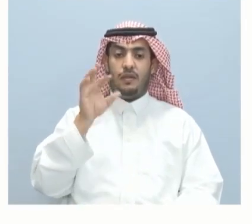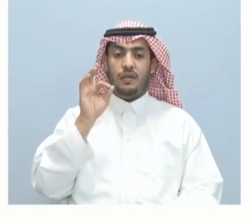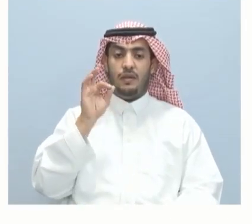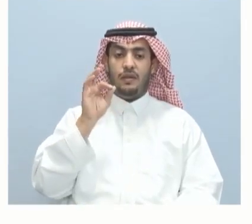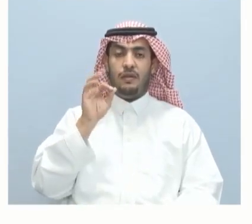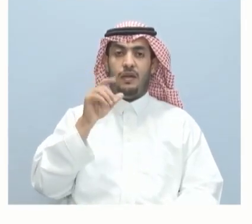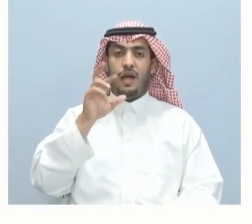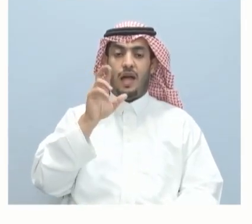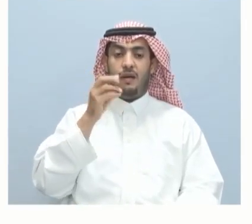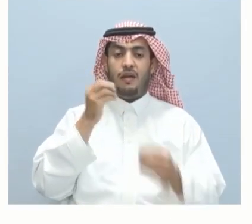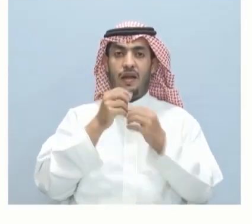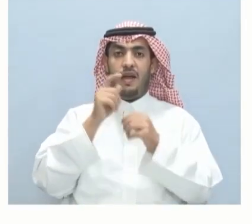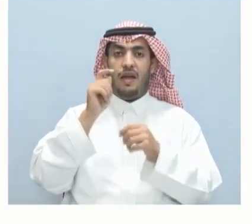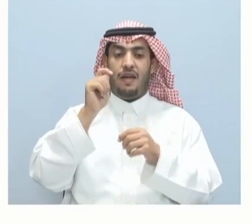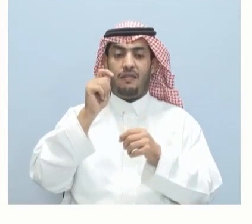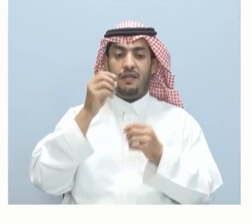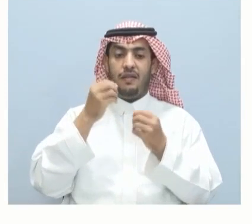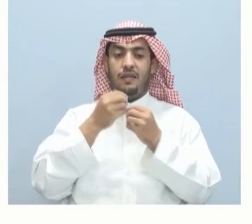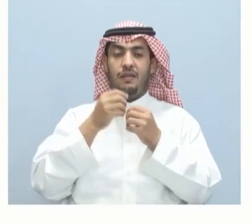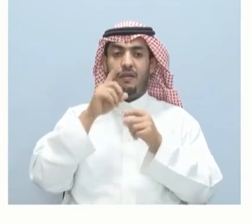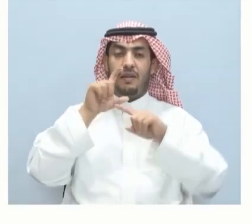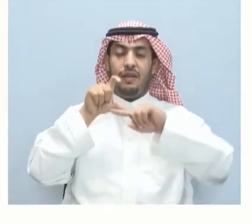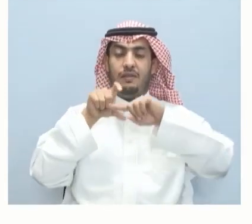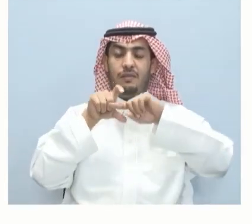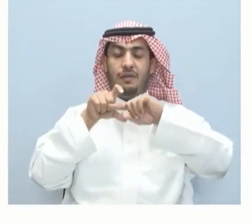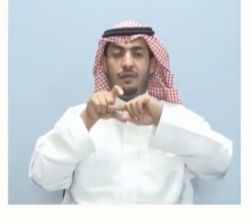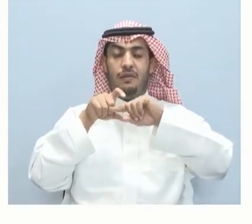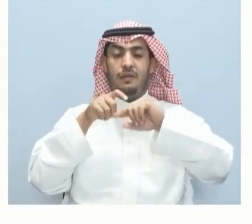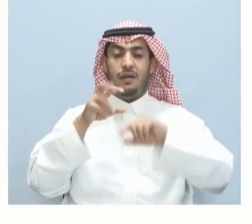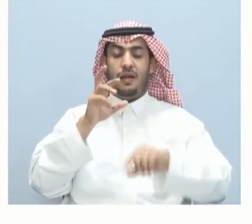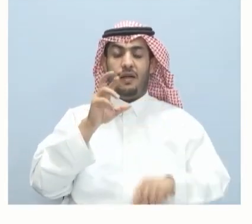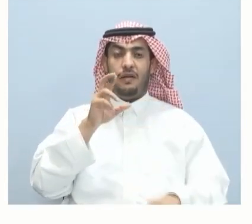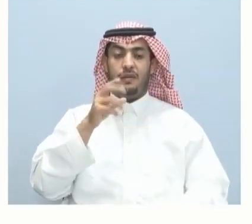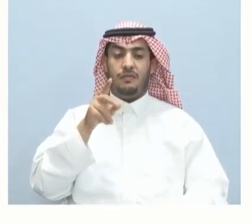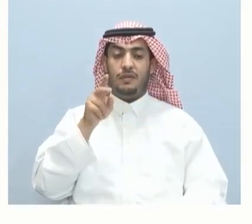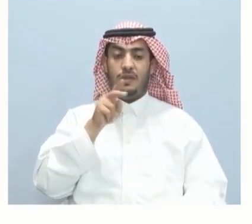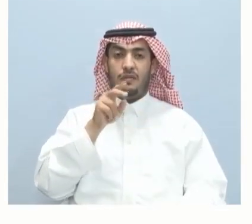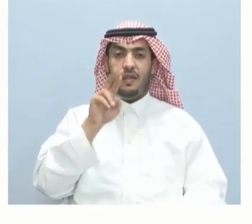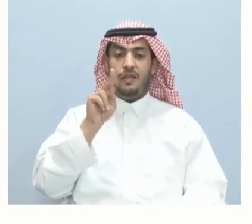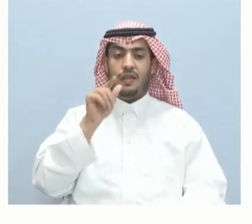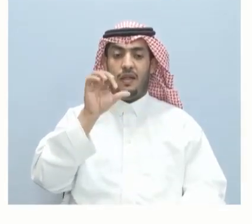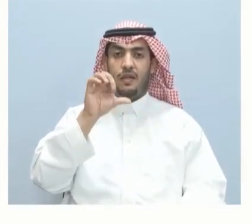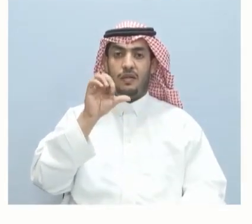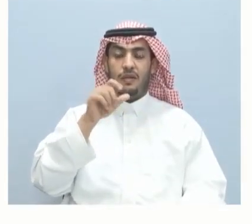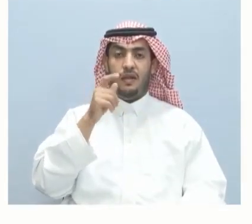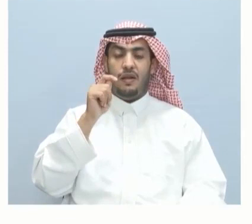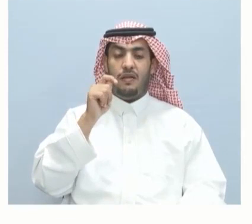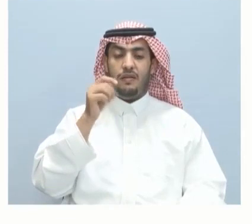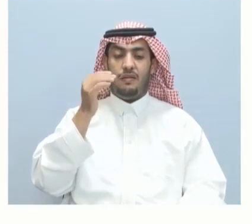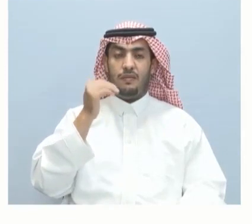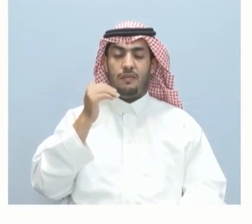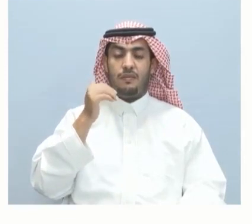مع ار الاف تذهب للطرف الاخر بعمليه قسمه فبالتالي الار تساوي تاو على الاف